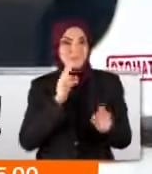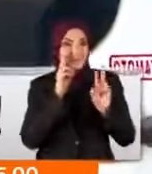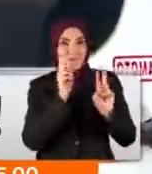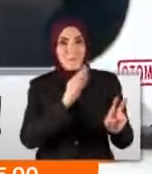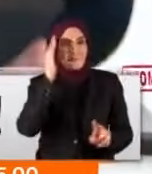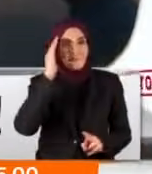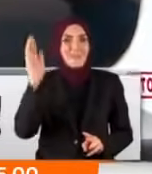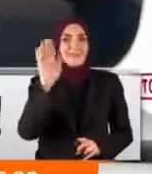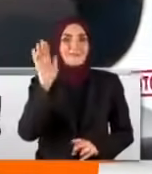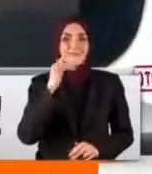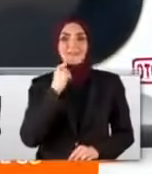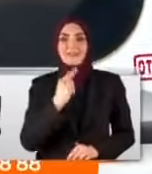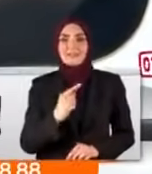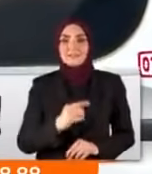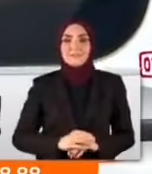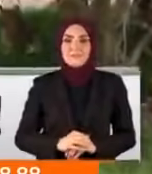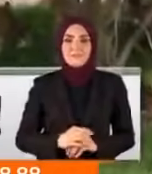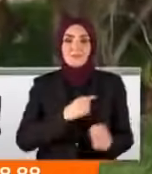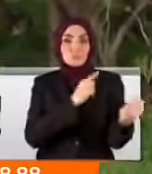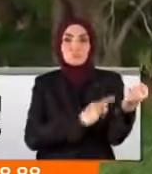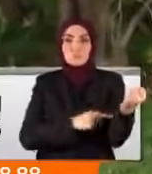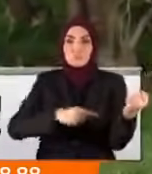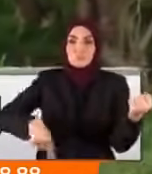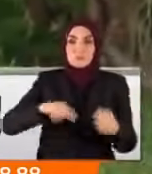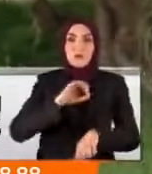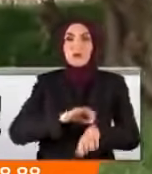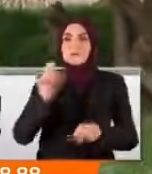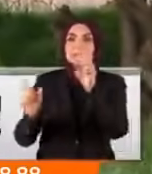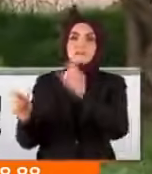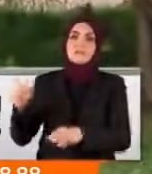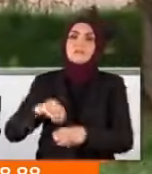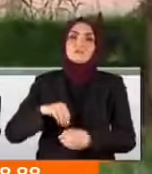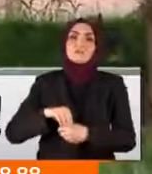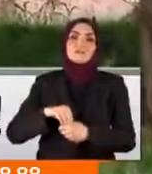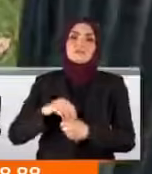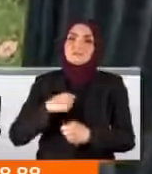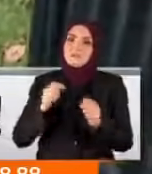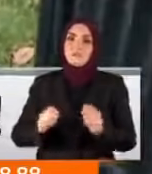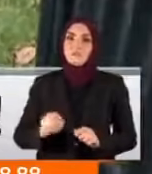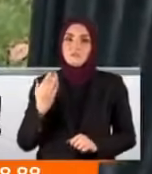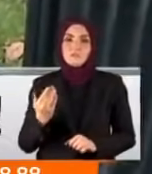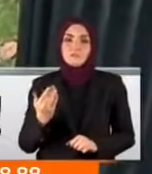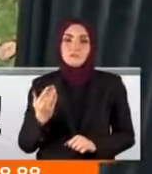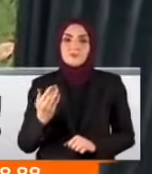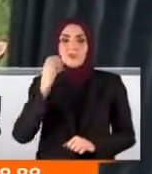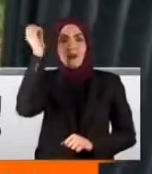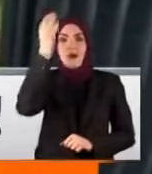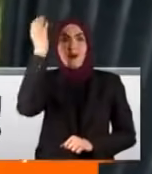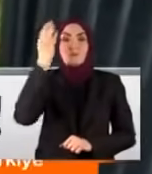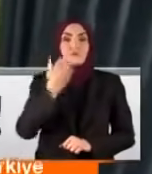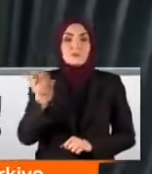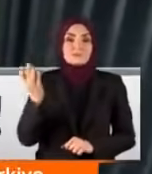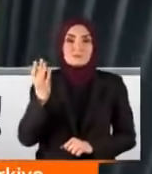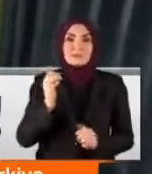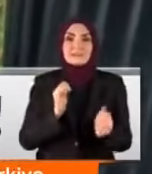açtım. Gücümüzü hastalarımıza ayırıyoruz. Hemen 112'yi arayık. Bisikletler geliyor. Ambulanslar dar sokaklara giremiyor.